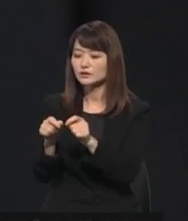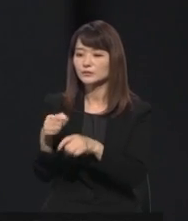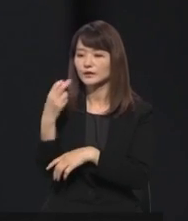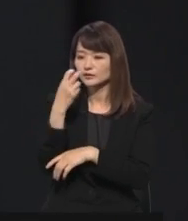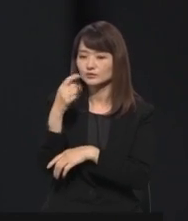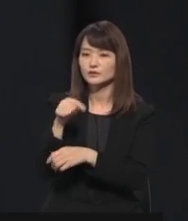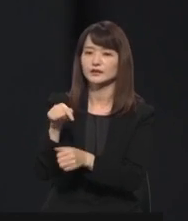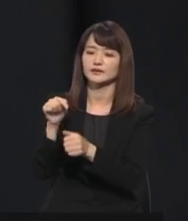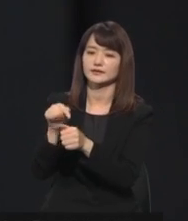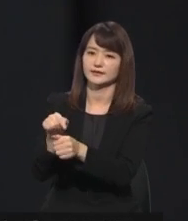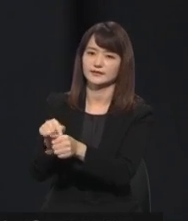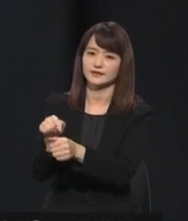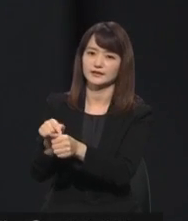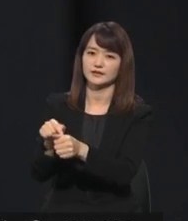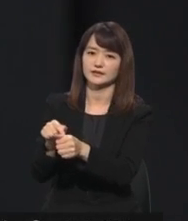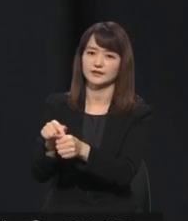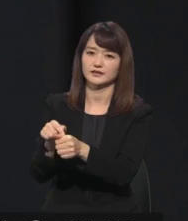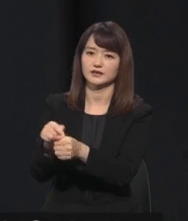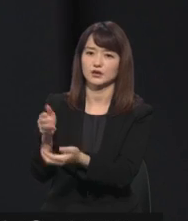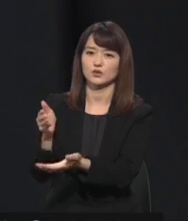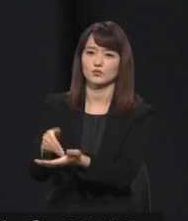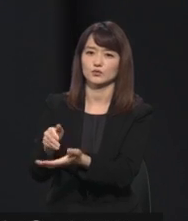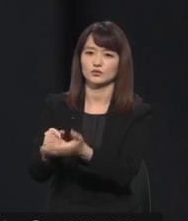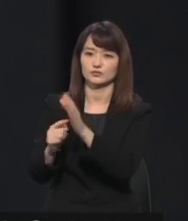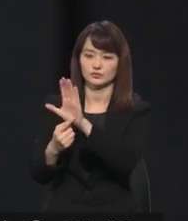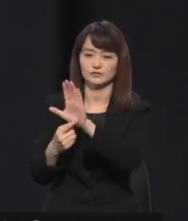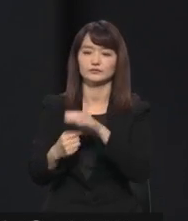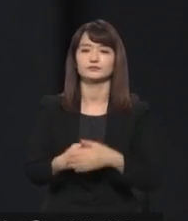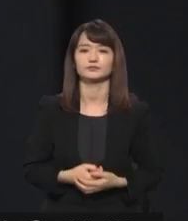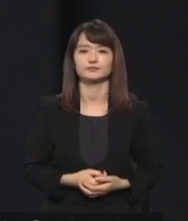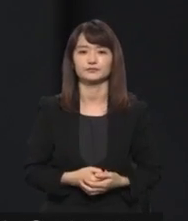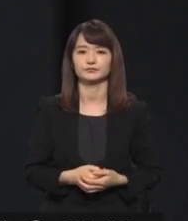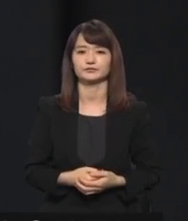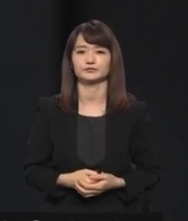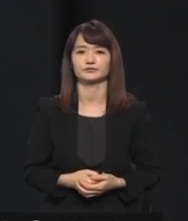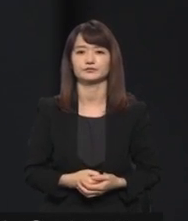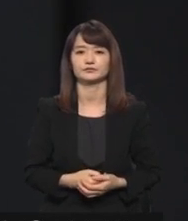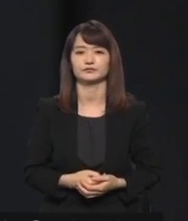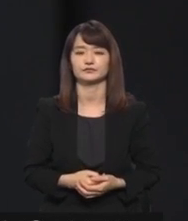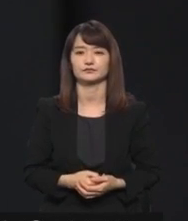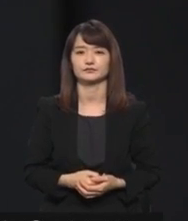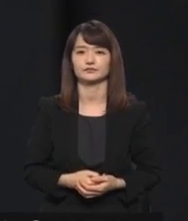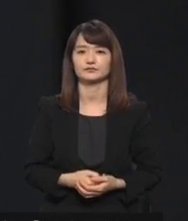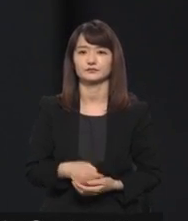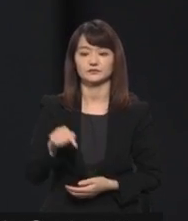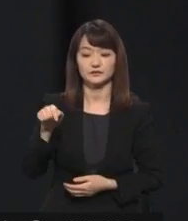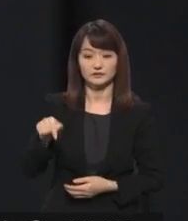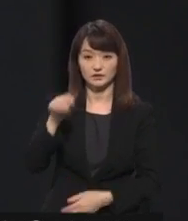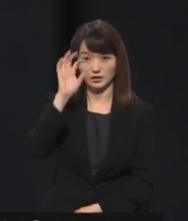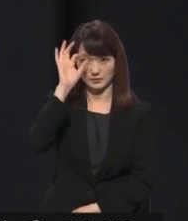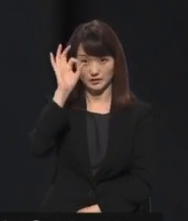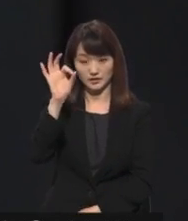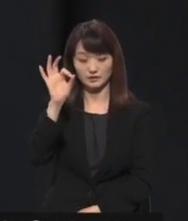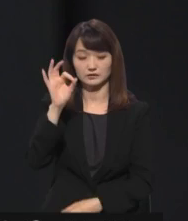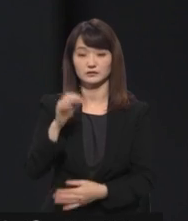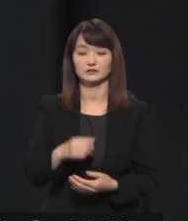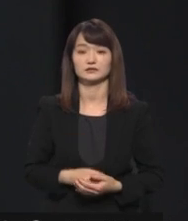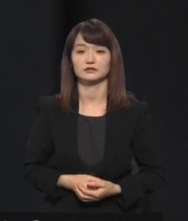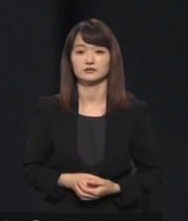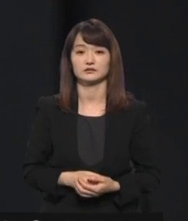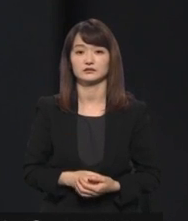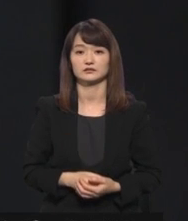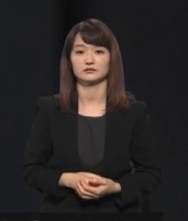동요하는 이런 보도들이 언론보도를 통해서 나 예 jtbc 뉴스룸 해서 제부도 것 했네요 근데 그런걸 미루어 봤을 때 상당 정도